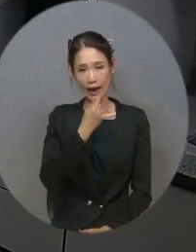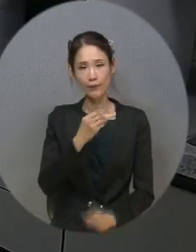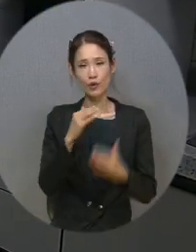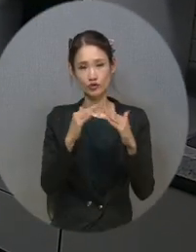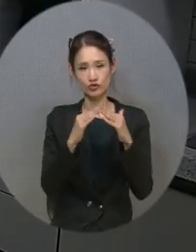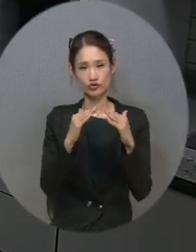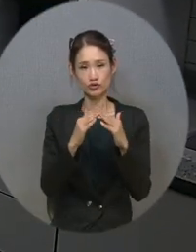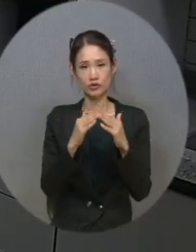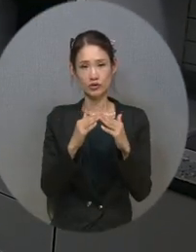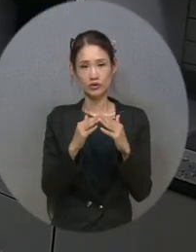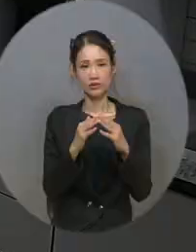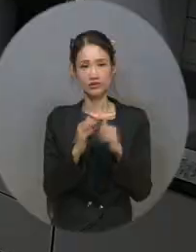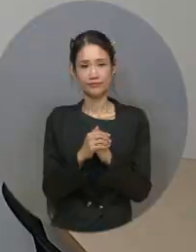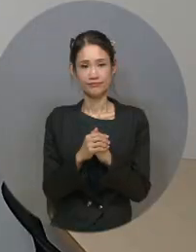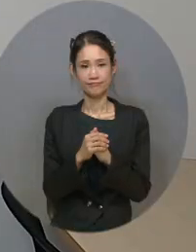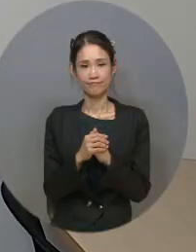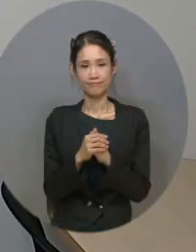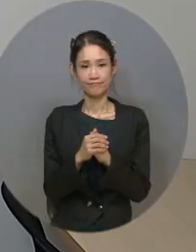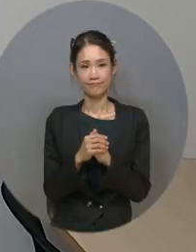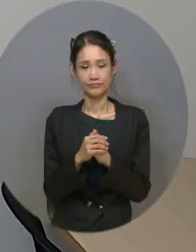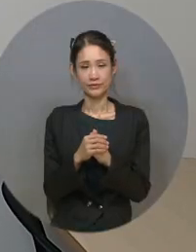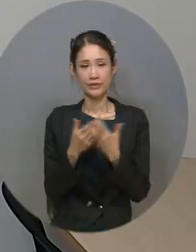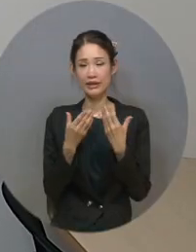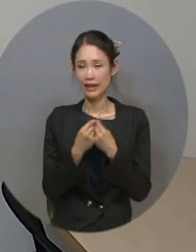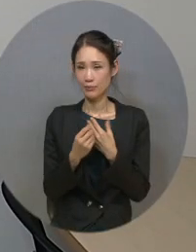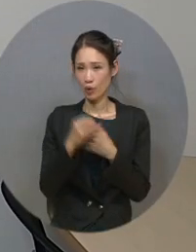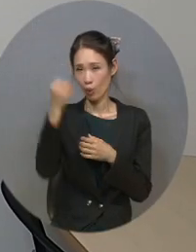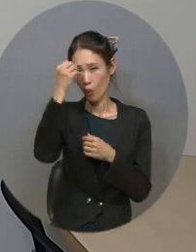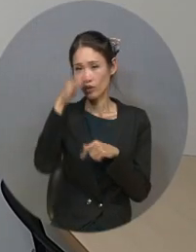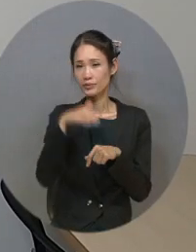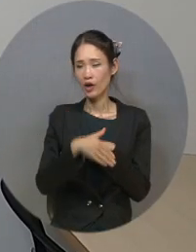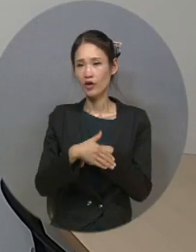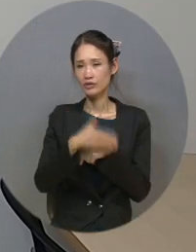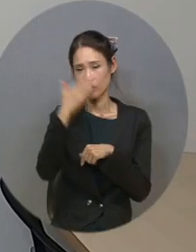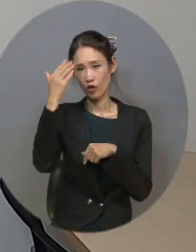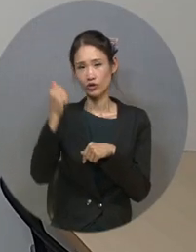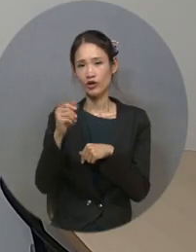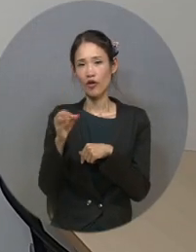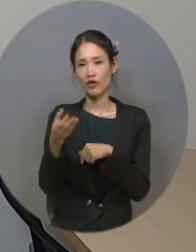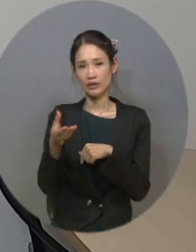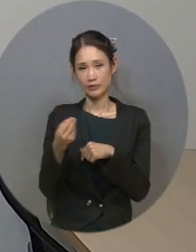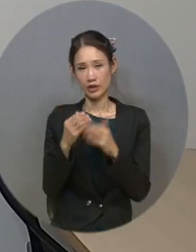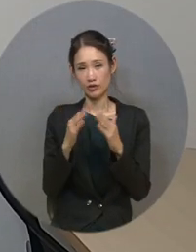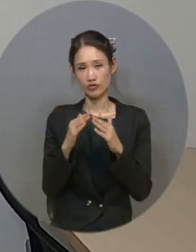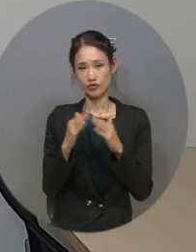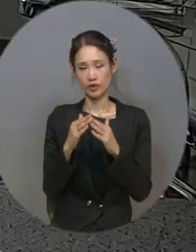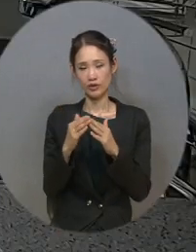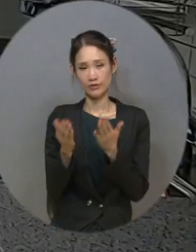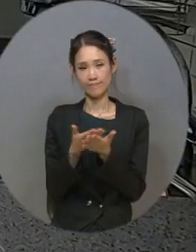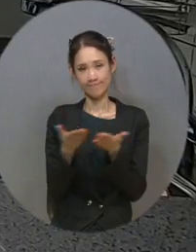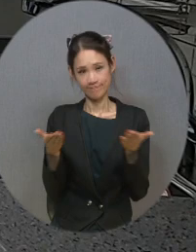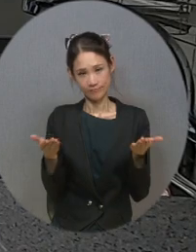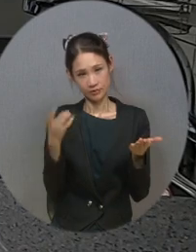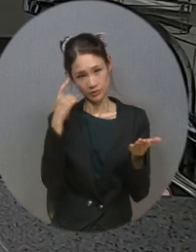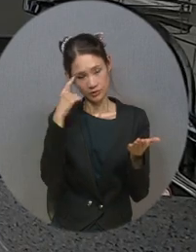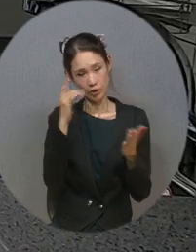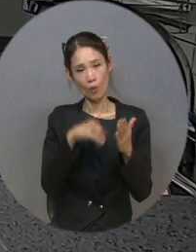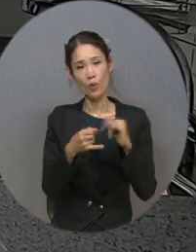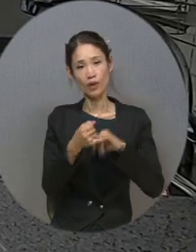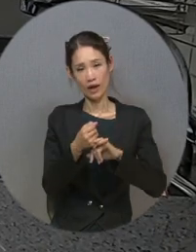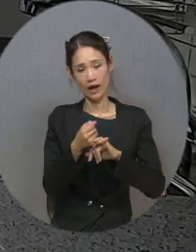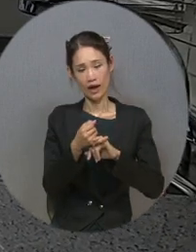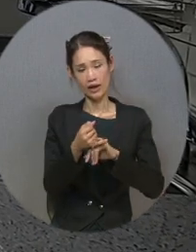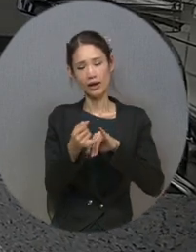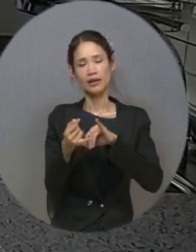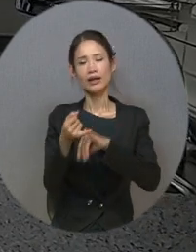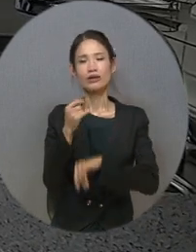행복주택 소위 말해서 고급형 청년 임대주택을 공급을 하겠다 하고 네. 공약에서 제가